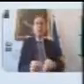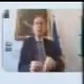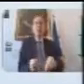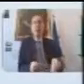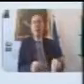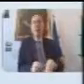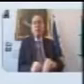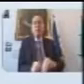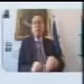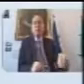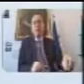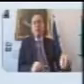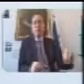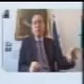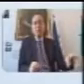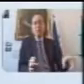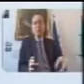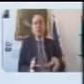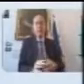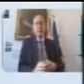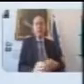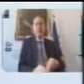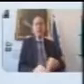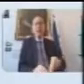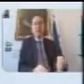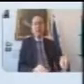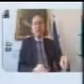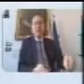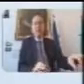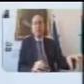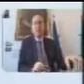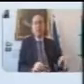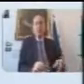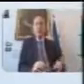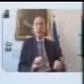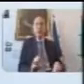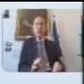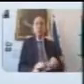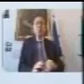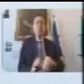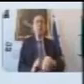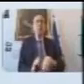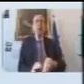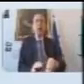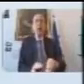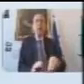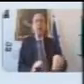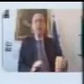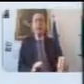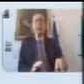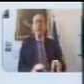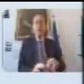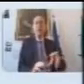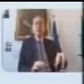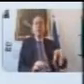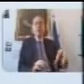che so, magari mi associ temporaneamente nella gestione di questa società, oppure mi dai in